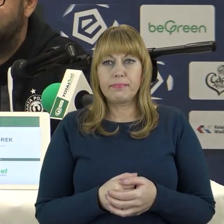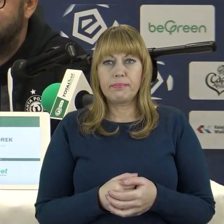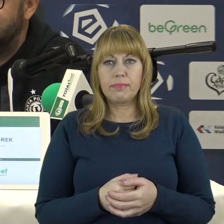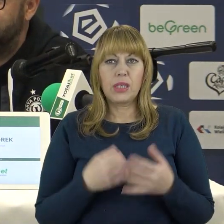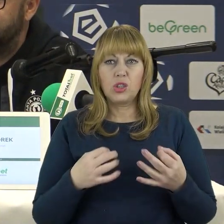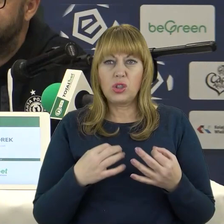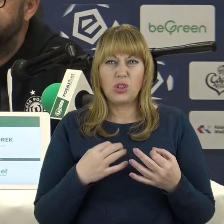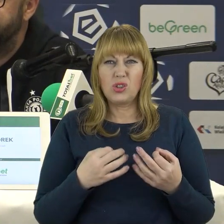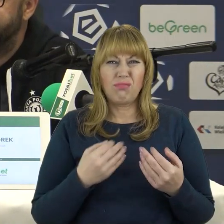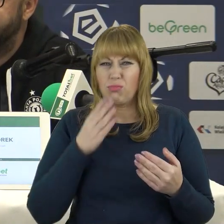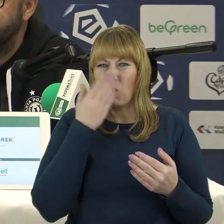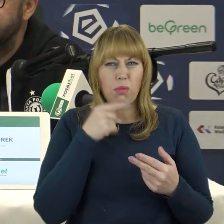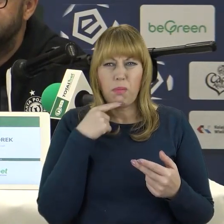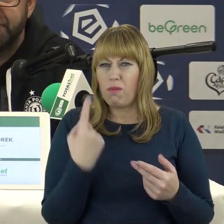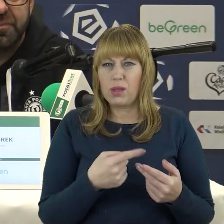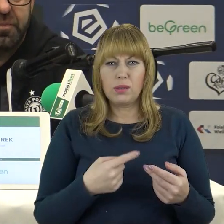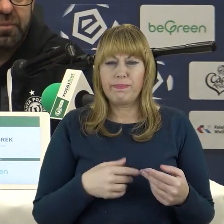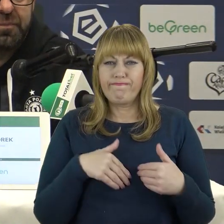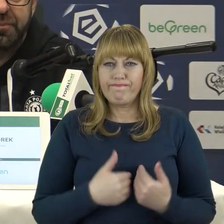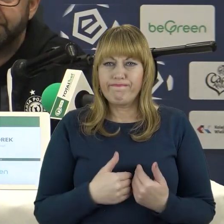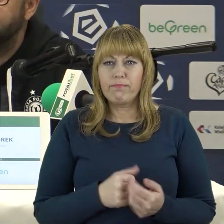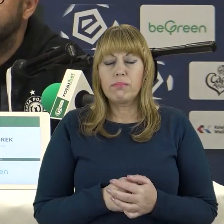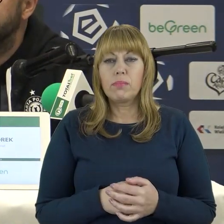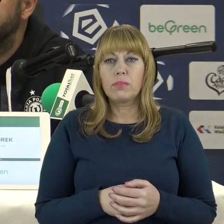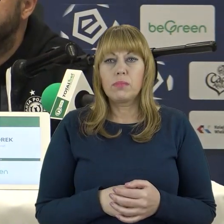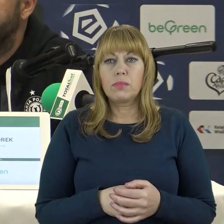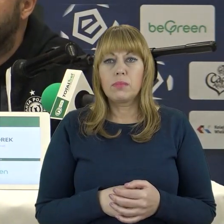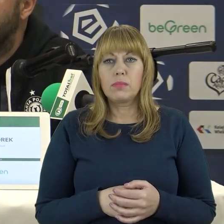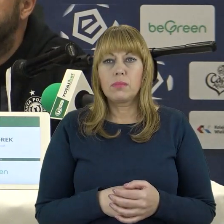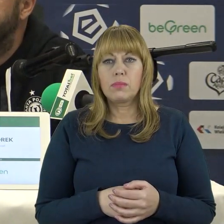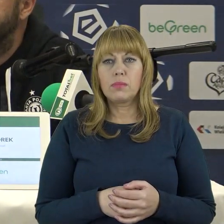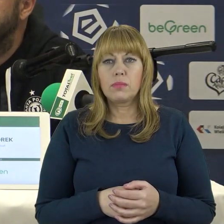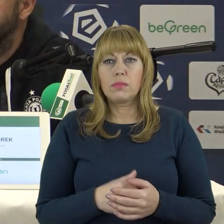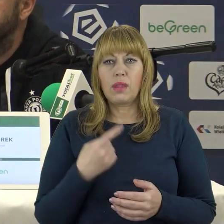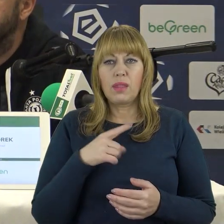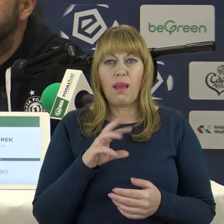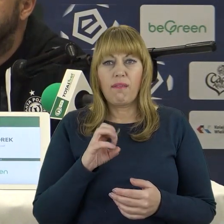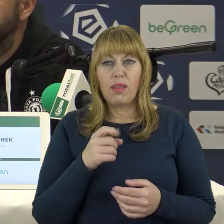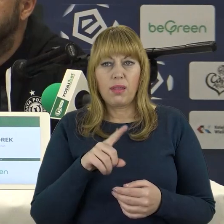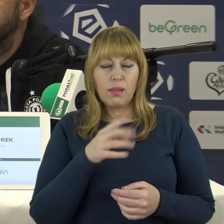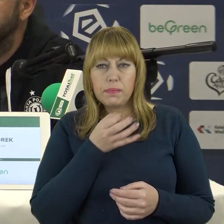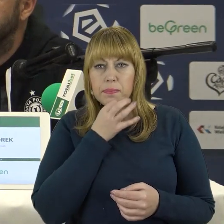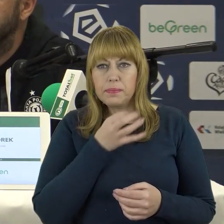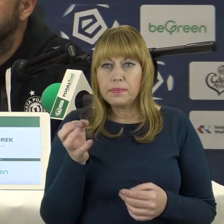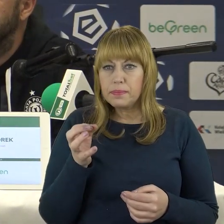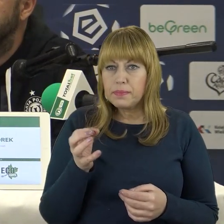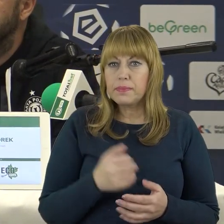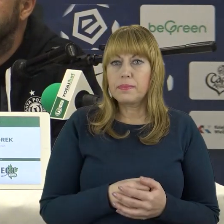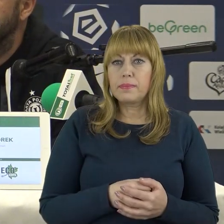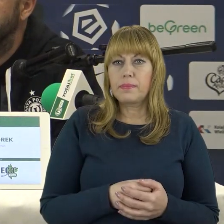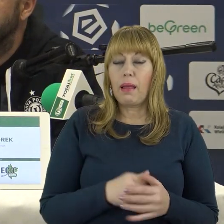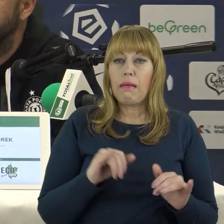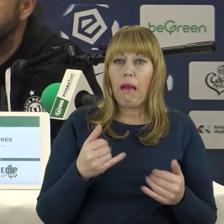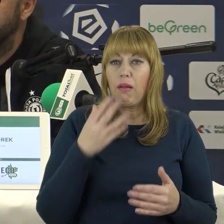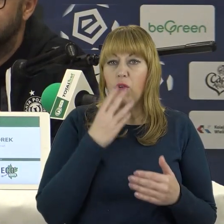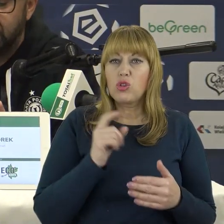Dzisiaj nie znajdę odpowiedzi. Dziękuję. Dzień A jak, panie Trenerze, szatnia